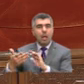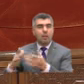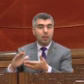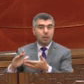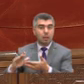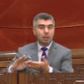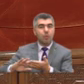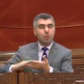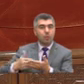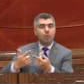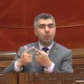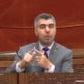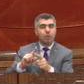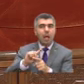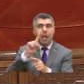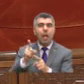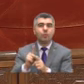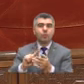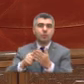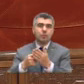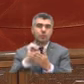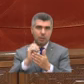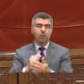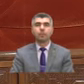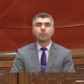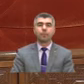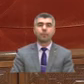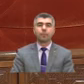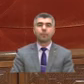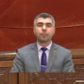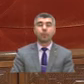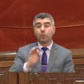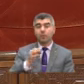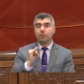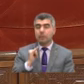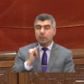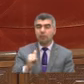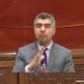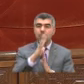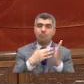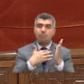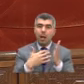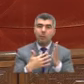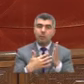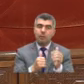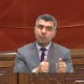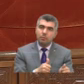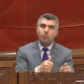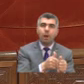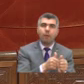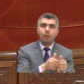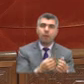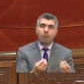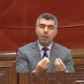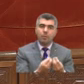وبمجموعة من المحلات التجارية الكبرى، وكنواصلوا تنفيذ برنامج مرافقة بشراكة مع